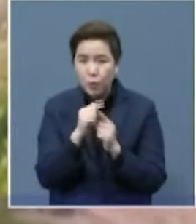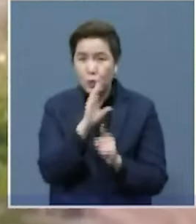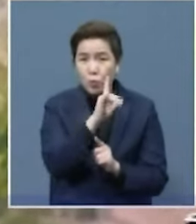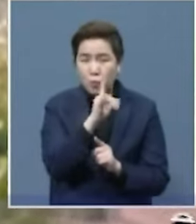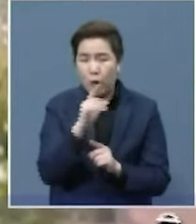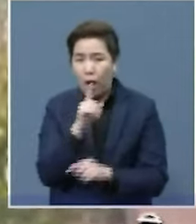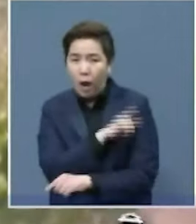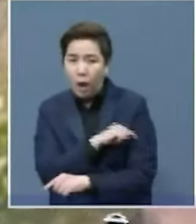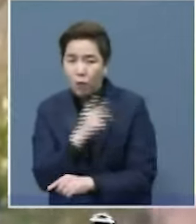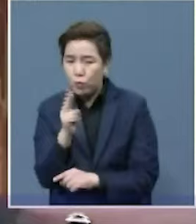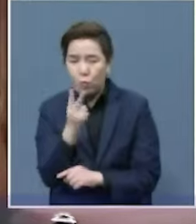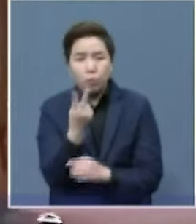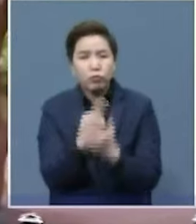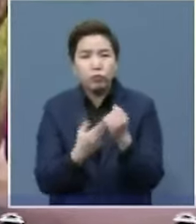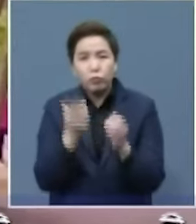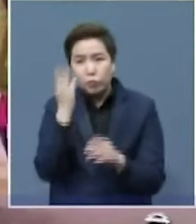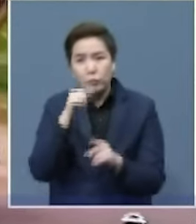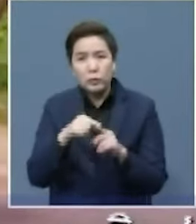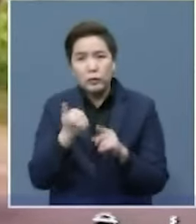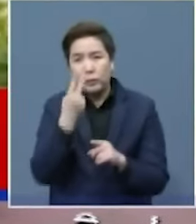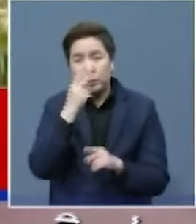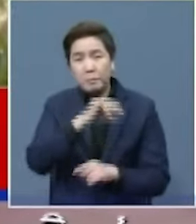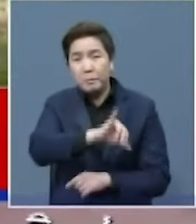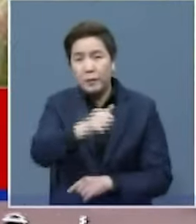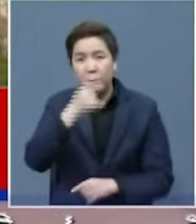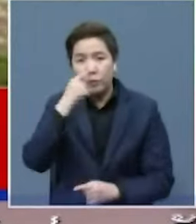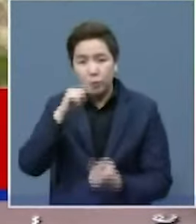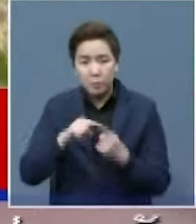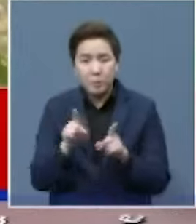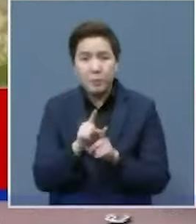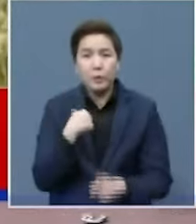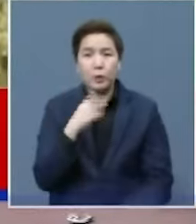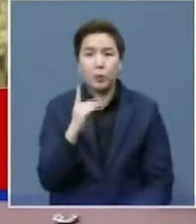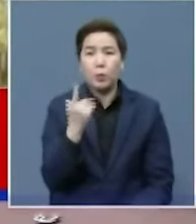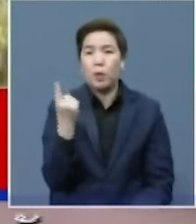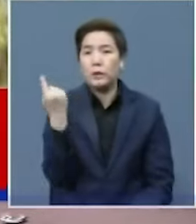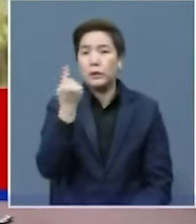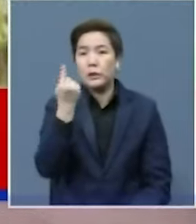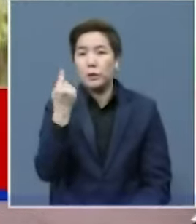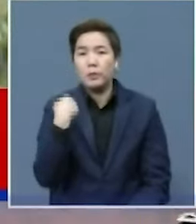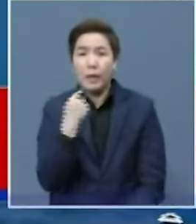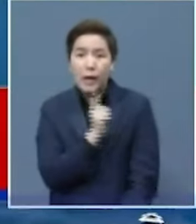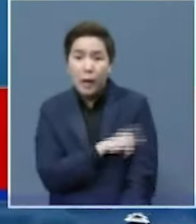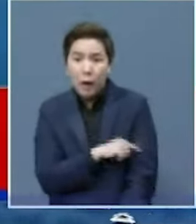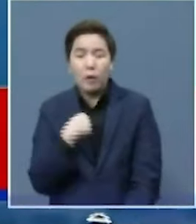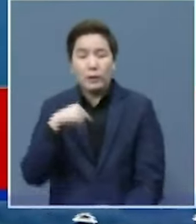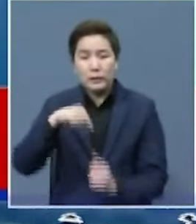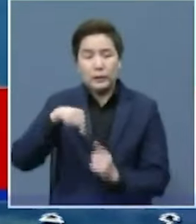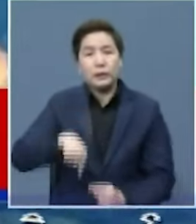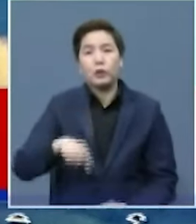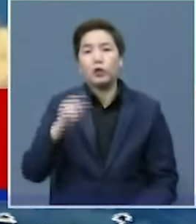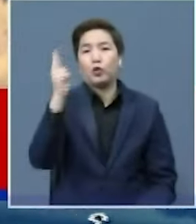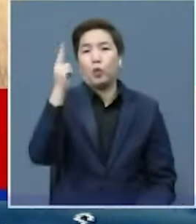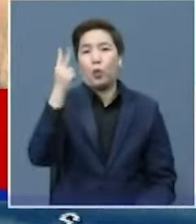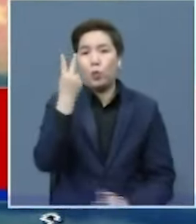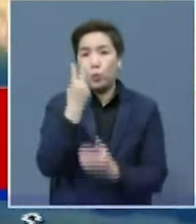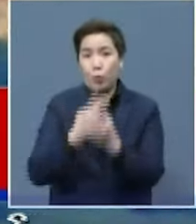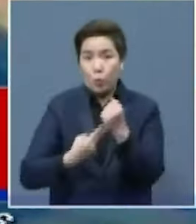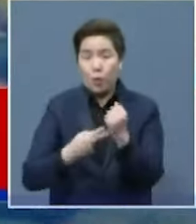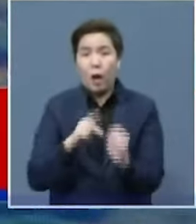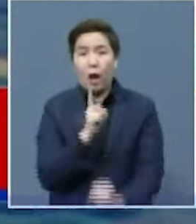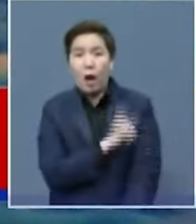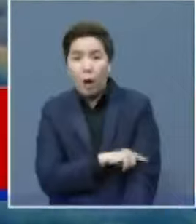อกพญาเสือโคร่งสีชมพูคือต้องบอกว่าบางพื้นที่เนี่ยมันมีแค่สีชมพูสีเดียวหรืออาจจะมีสีขาวแต่ที่เนี่ยมันมี2สีแล้ว